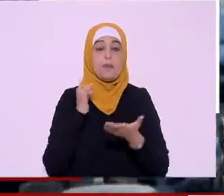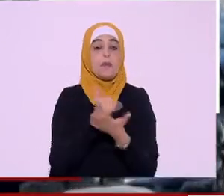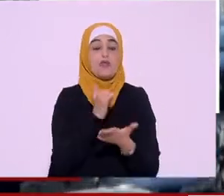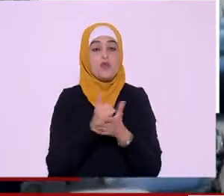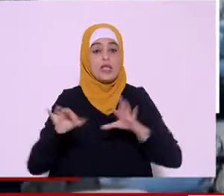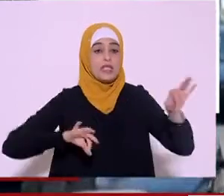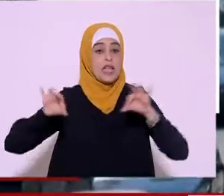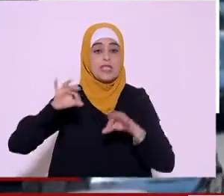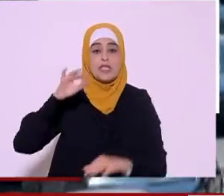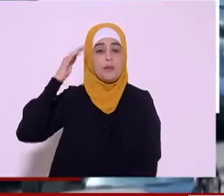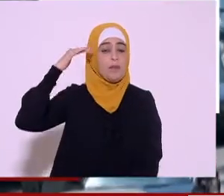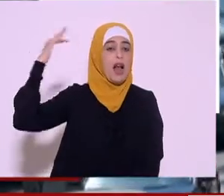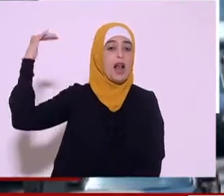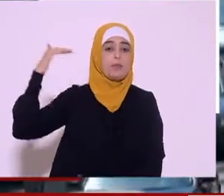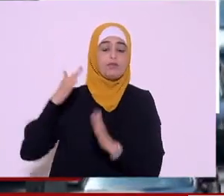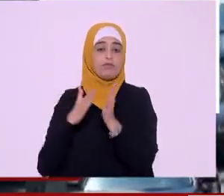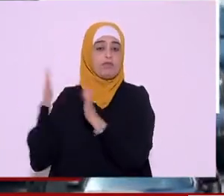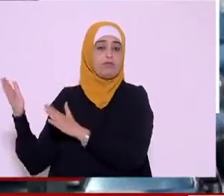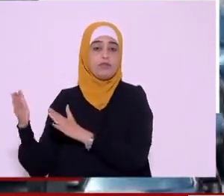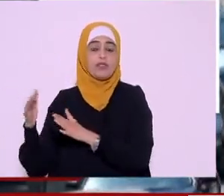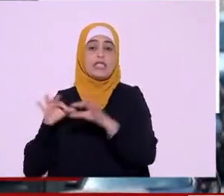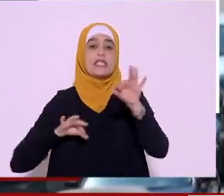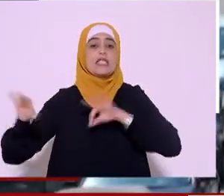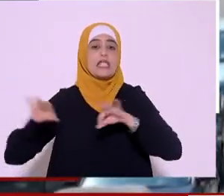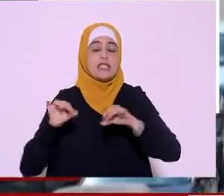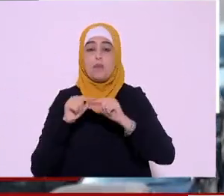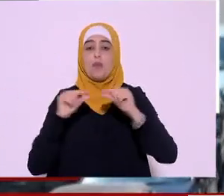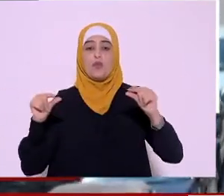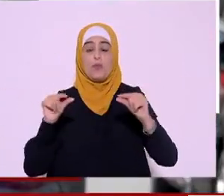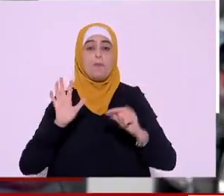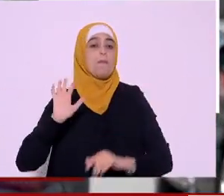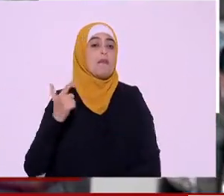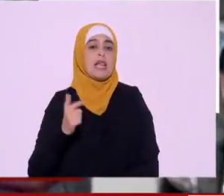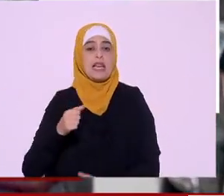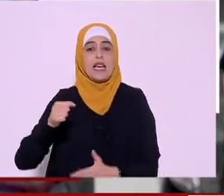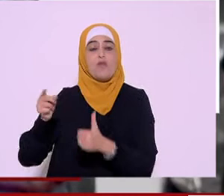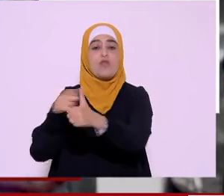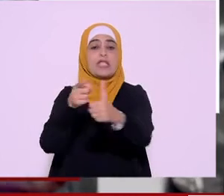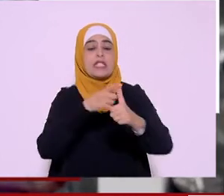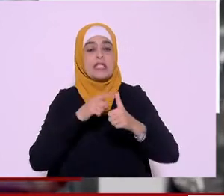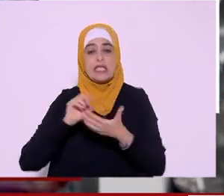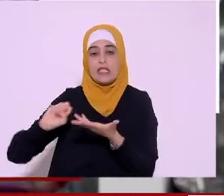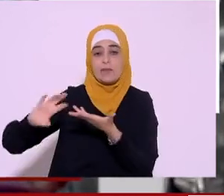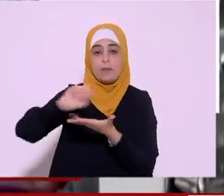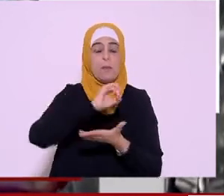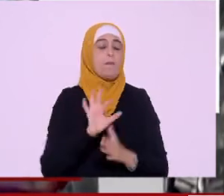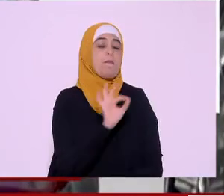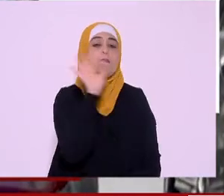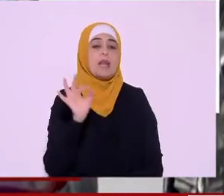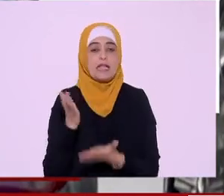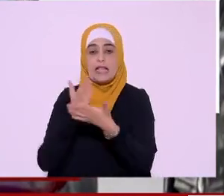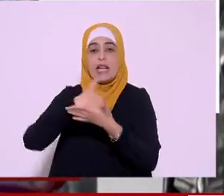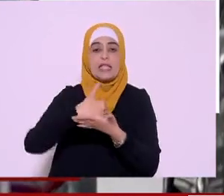واد آخر، كل السجالات السياسية لا تزال تتمحور حول طبيعة الحقائب وتوزيع الحقائب وكيفية تقسيمها